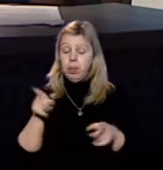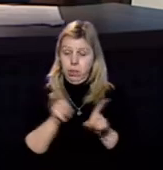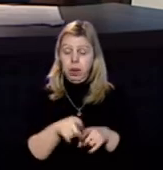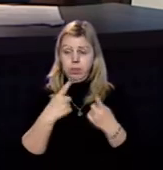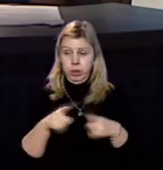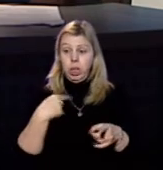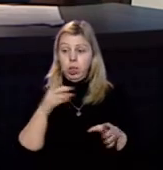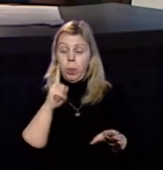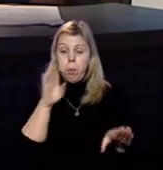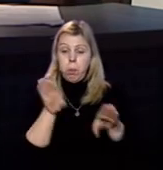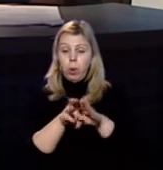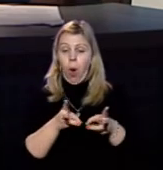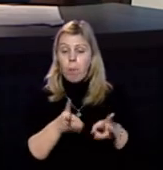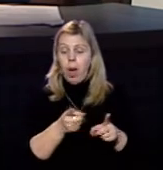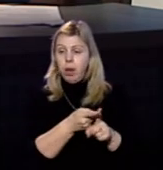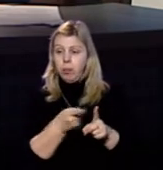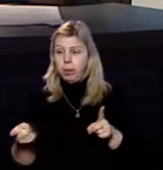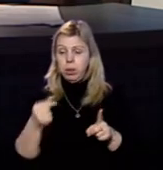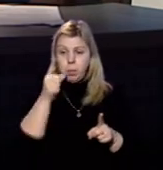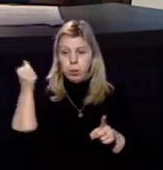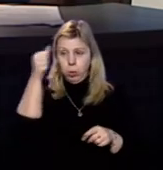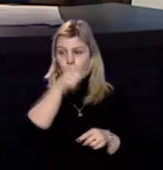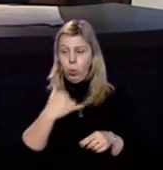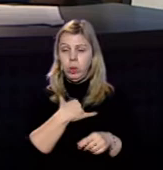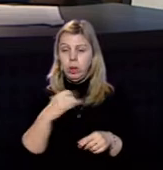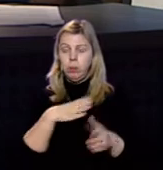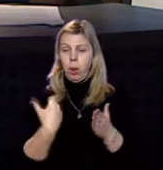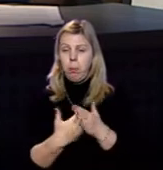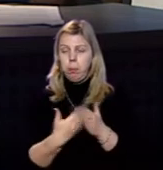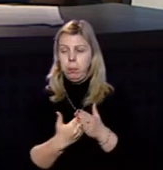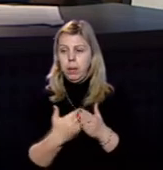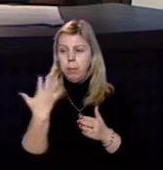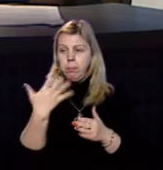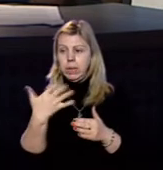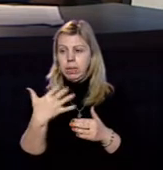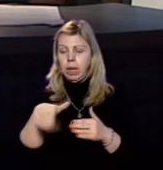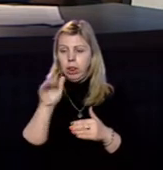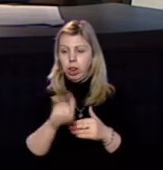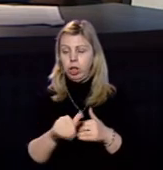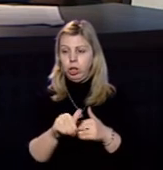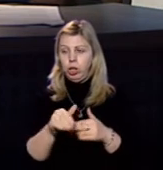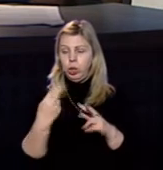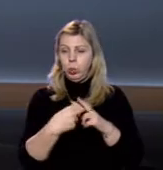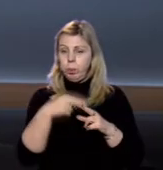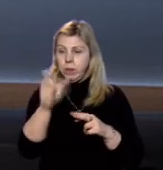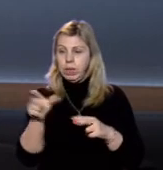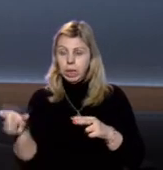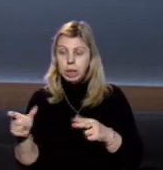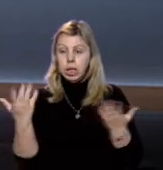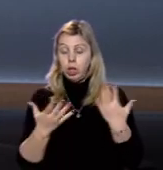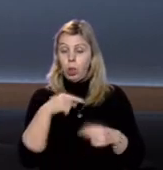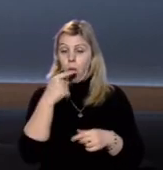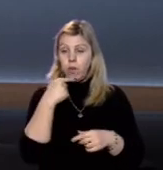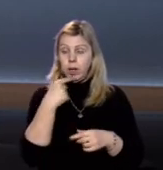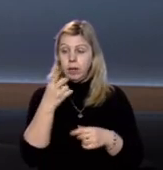звичайно, якщо порівнювати опалювальний період минулого року, то в нас було близько 50 тисяч субсидіантів, і якщо